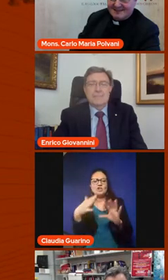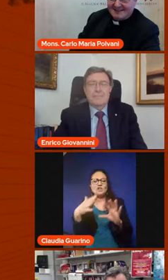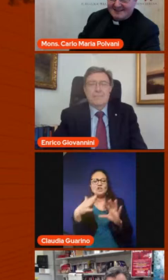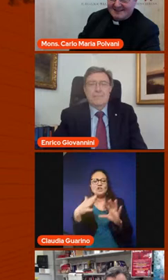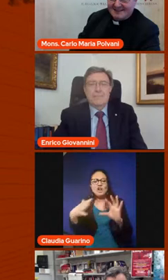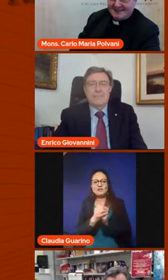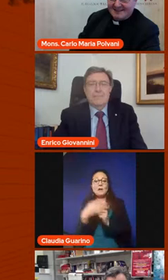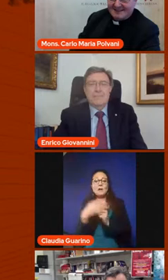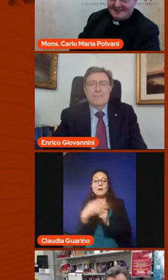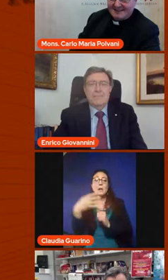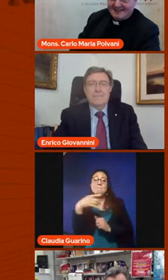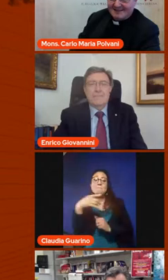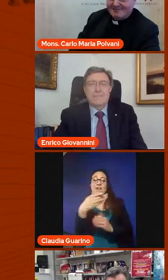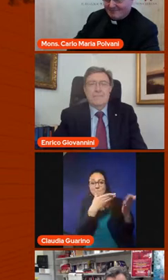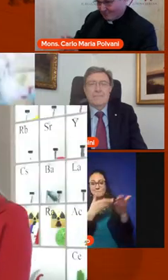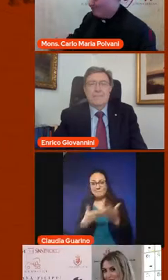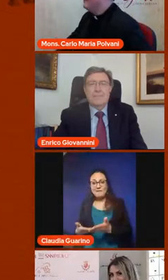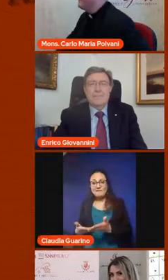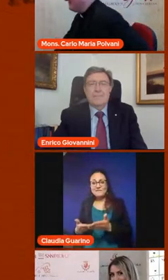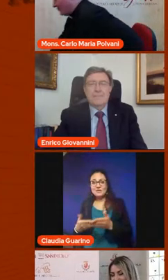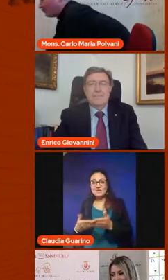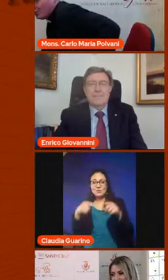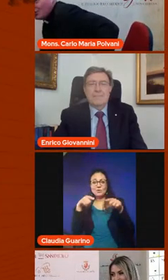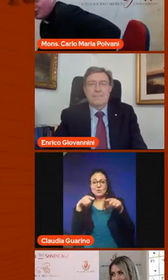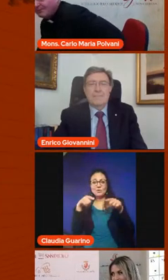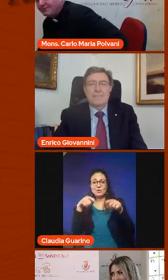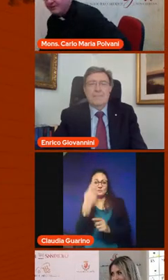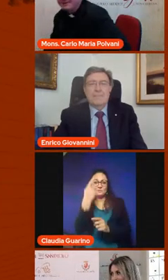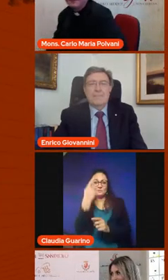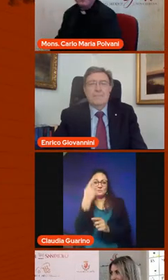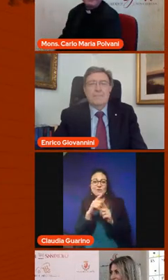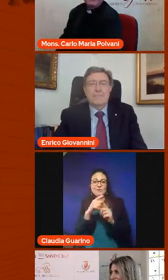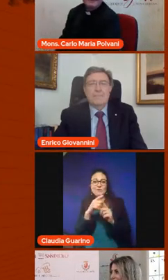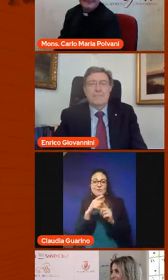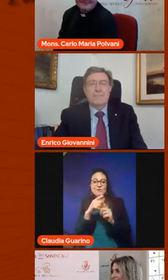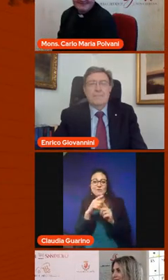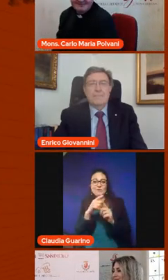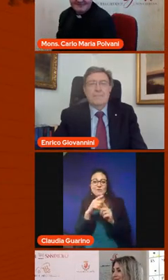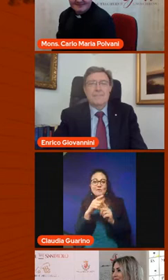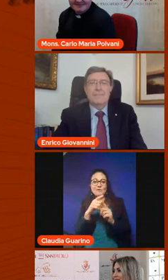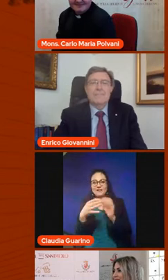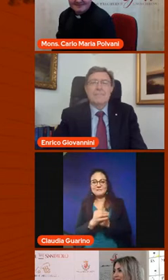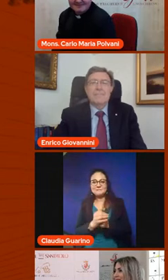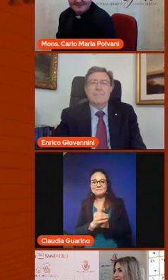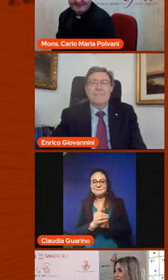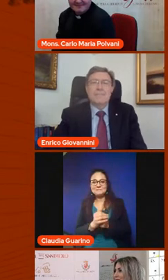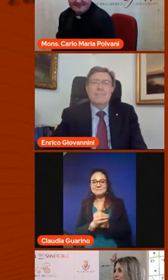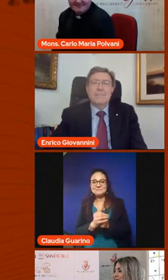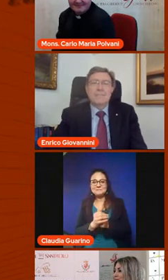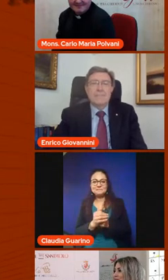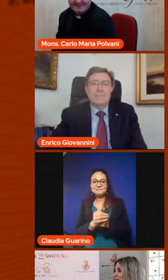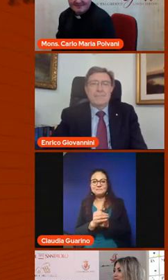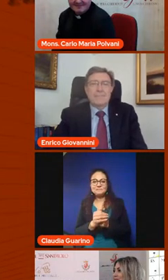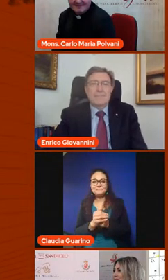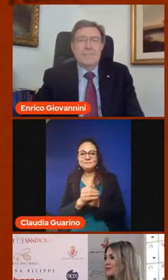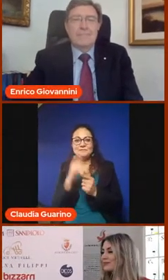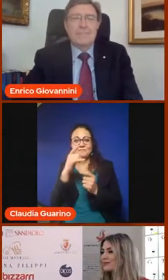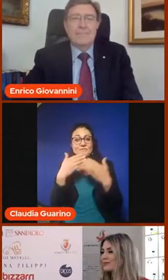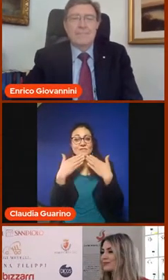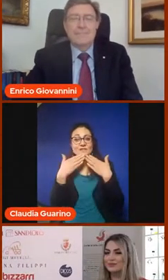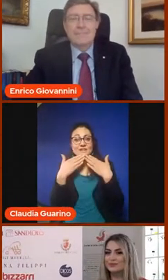della Festa di Scienza e Filosofia. Io posso andare. Grazie, buonasera e grazie dell'invito. Allora, col ministro Enrico